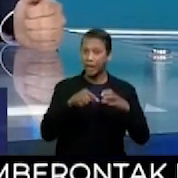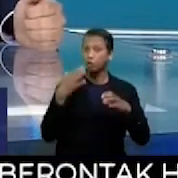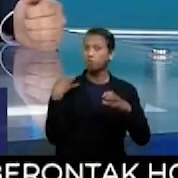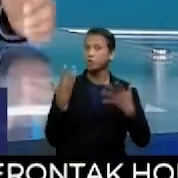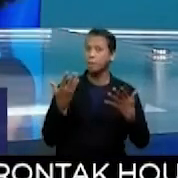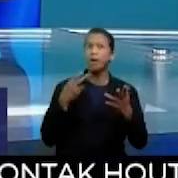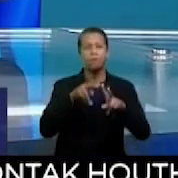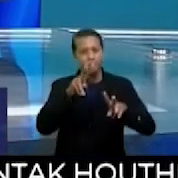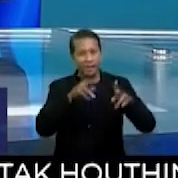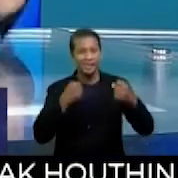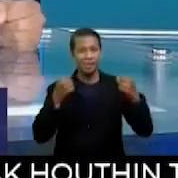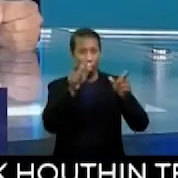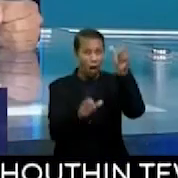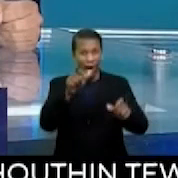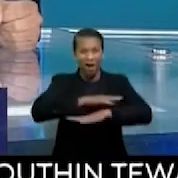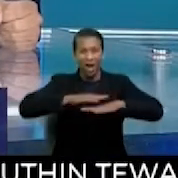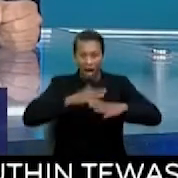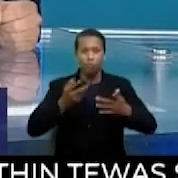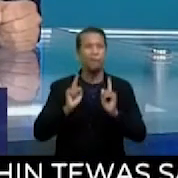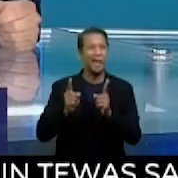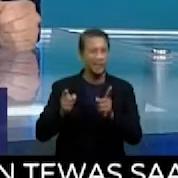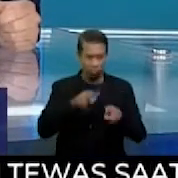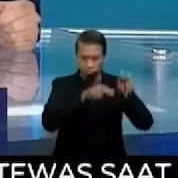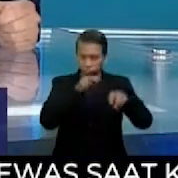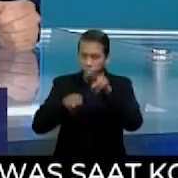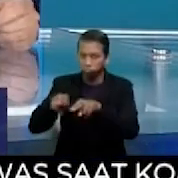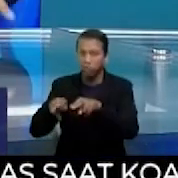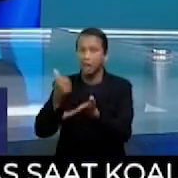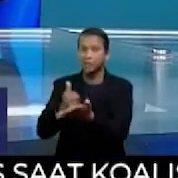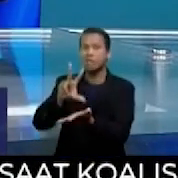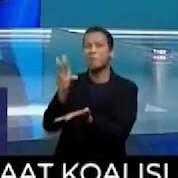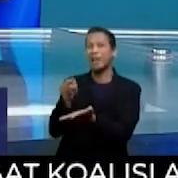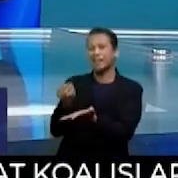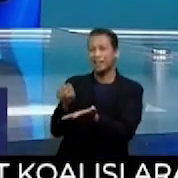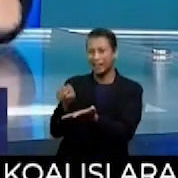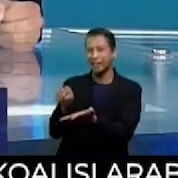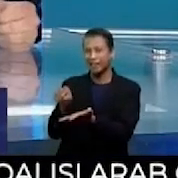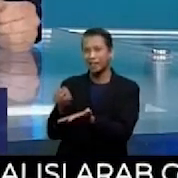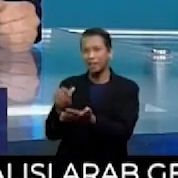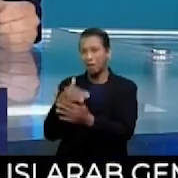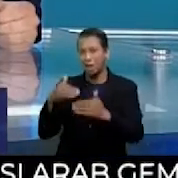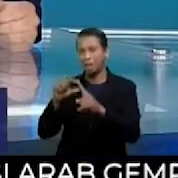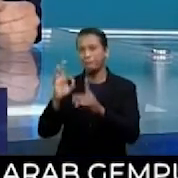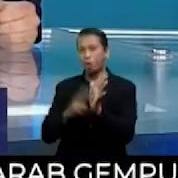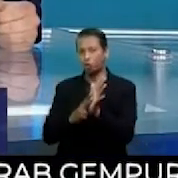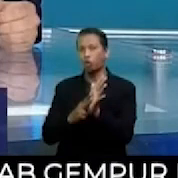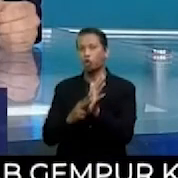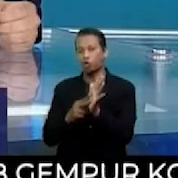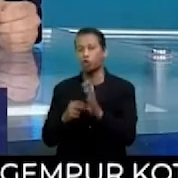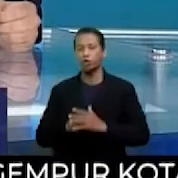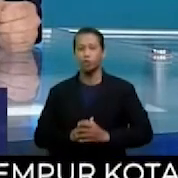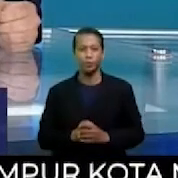ini bertugas memeriksa kesehatan atlet dan official asal Jawa Barat yang berlaga di ajang olahraga tingkat nasional